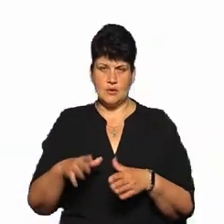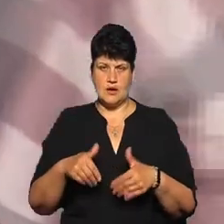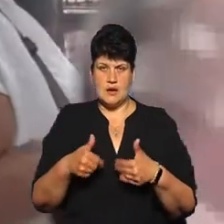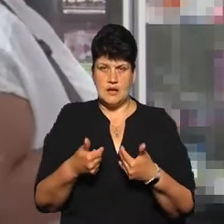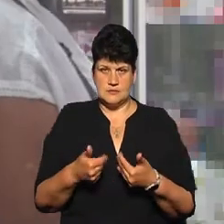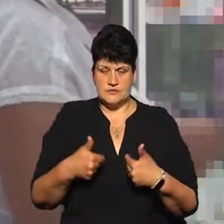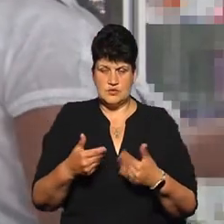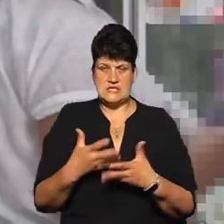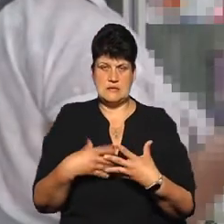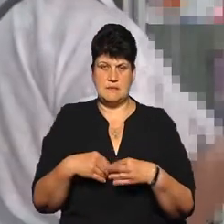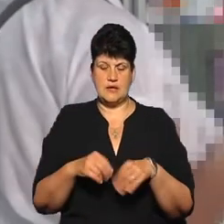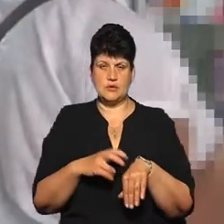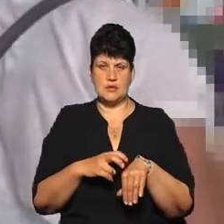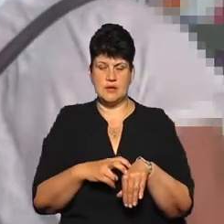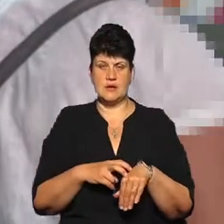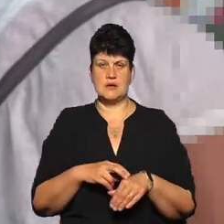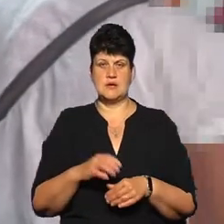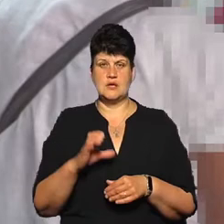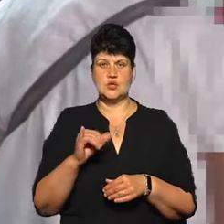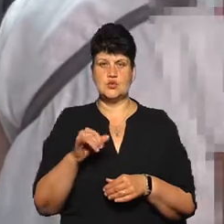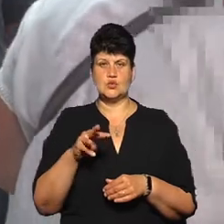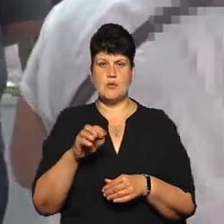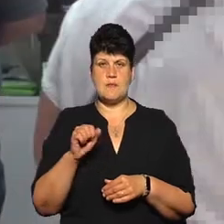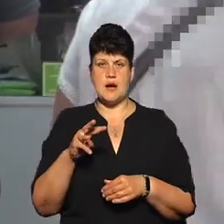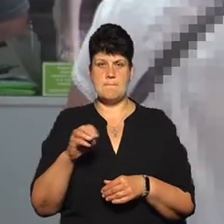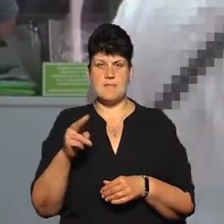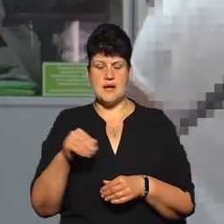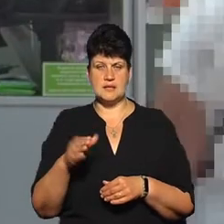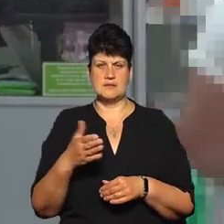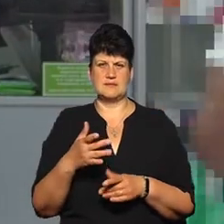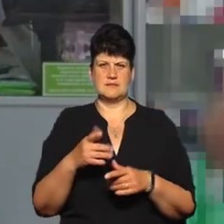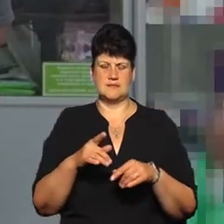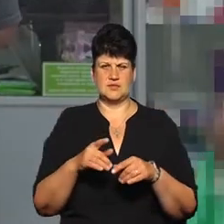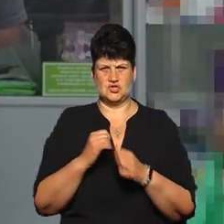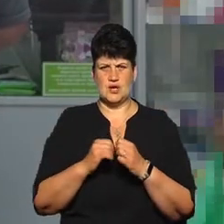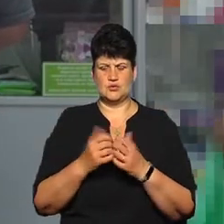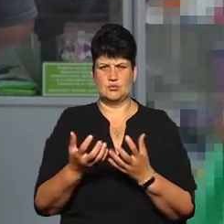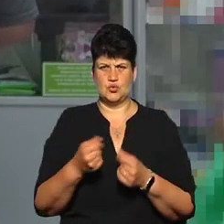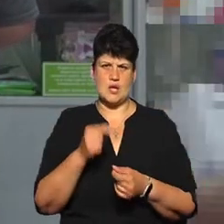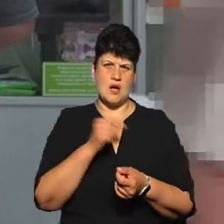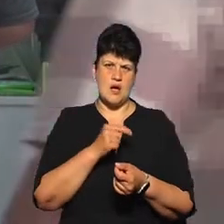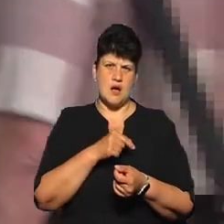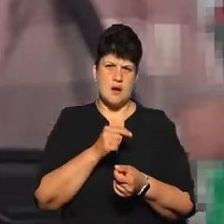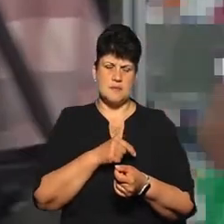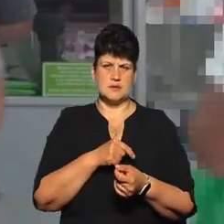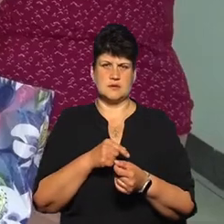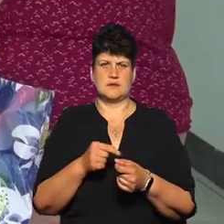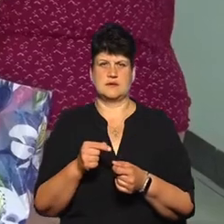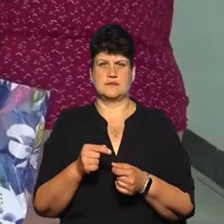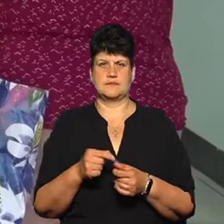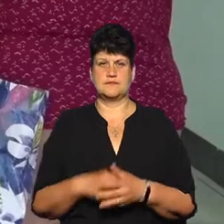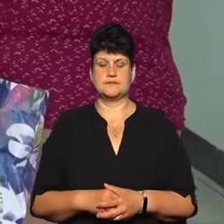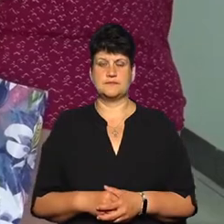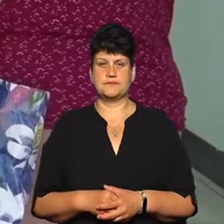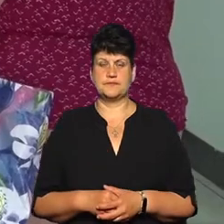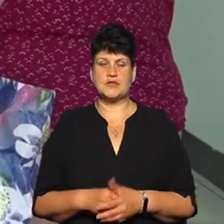лікаря. Противірусні йдуть, азитромицини, сумомеди. Це саме частіше в нас беруть. Десь колись капання, група цефалоспоринів.